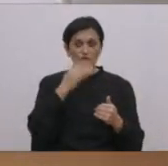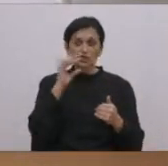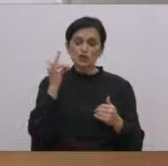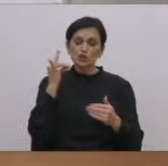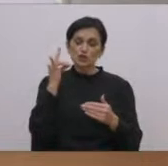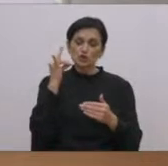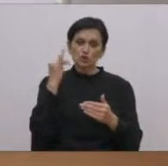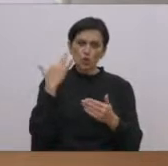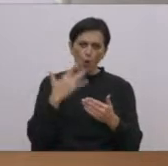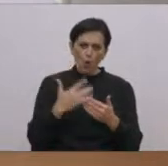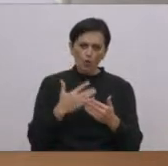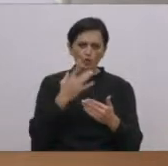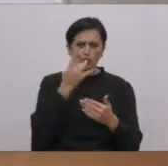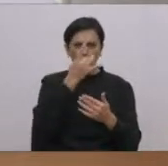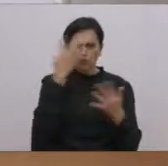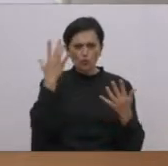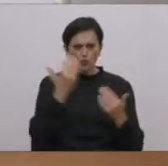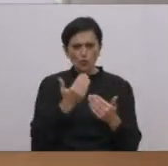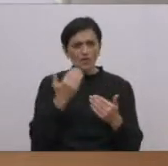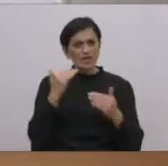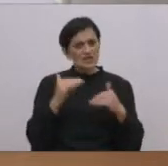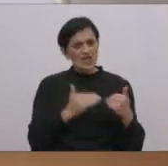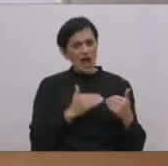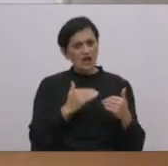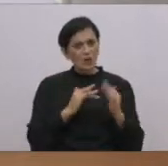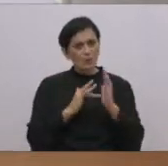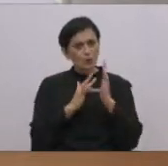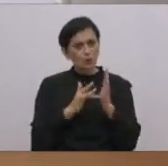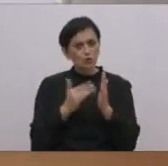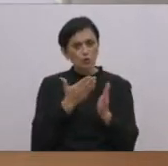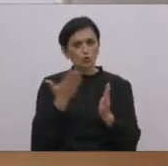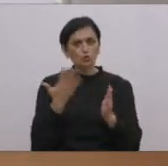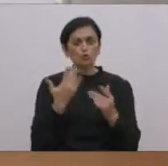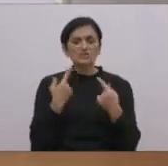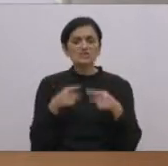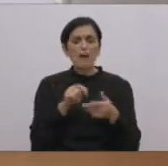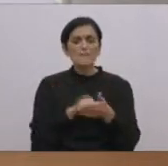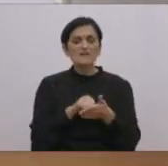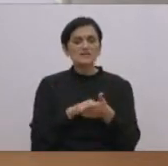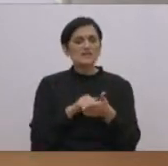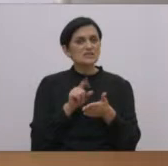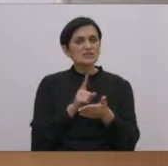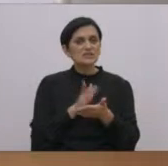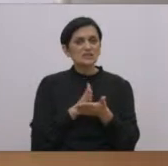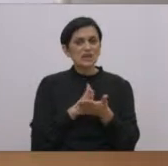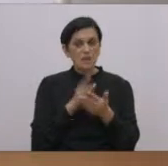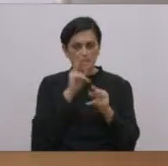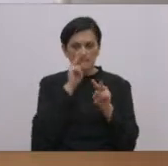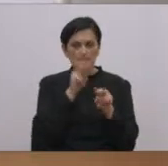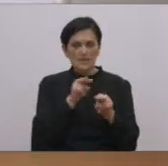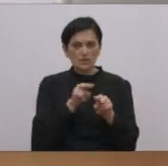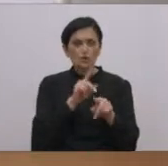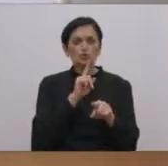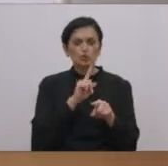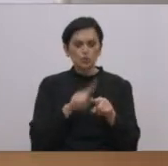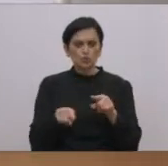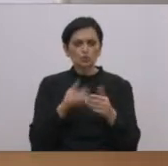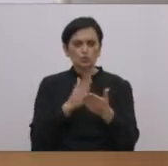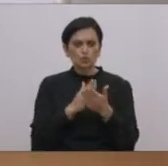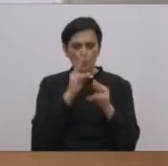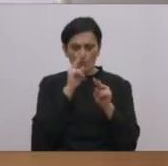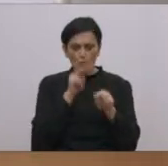ისტორიისათვის, ნაკლებ საინტერესოდ ტურისტებისათვის, თუ სხვა რამ მიზეზია? მისახედია და დროულად